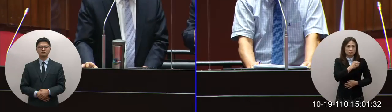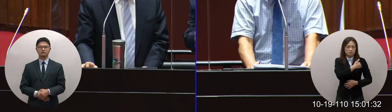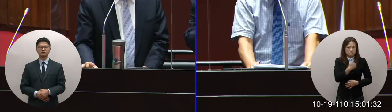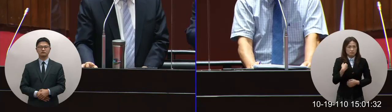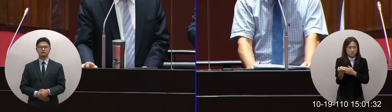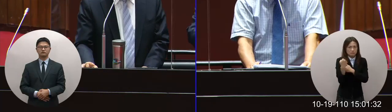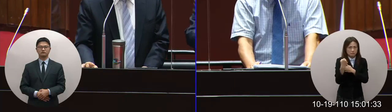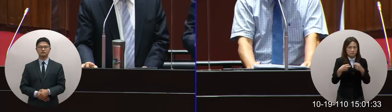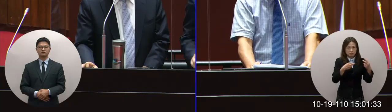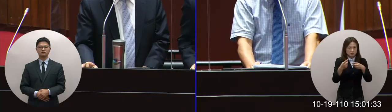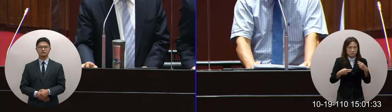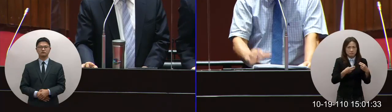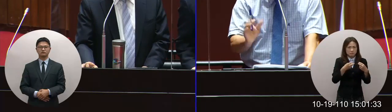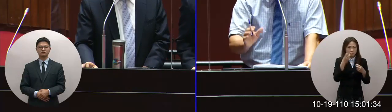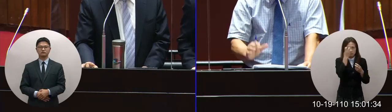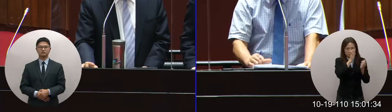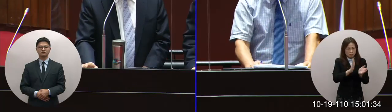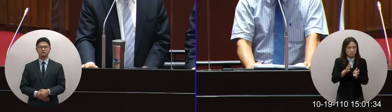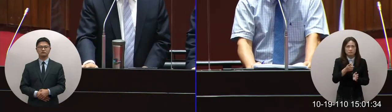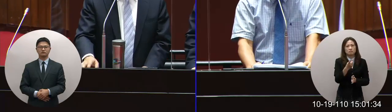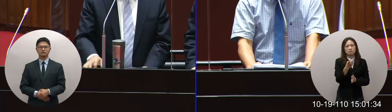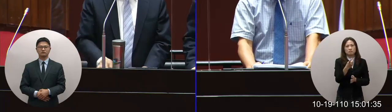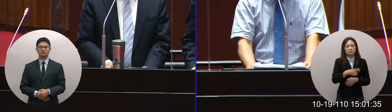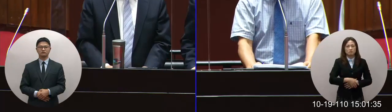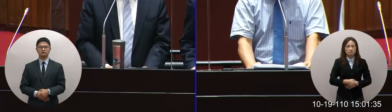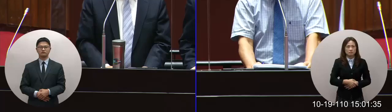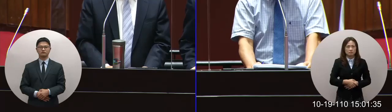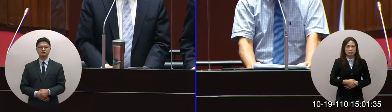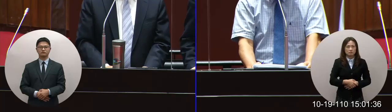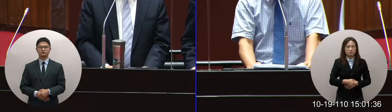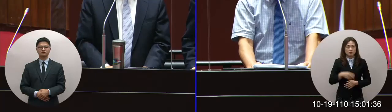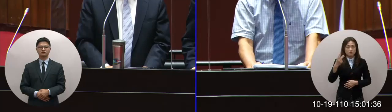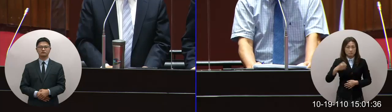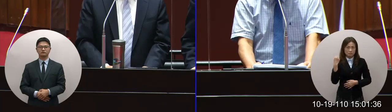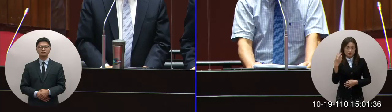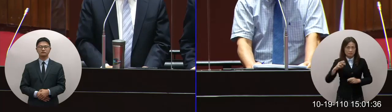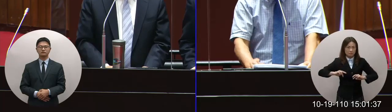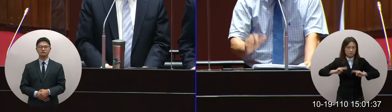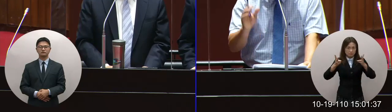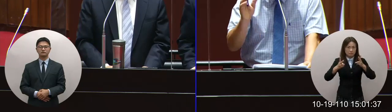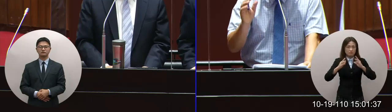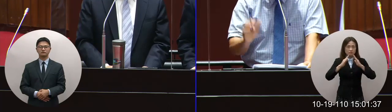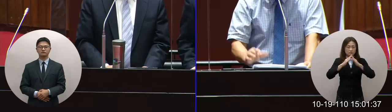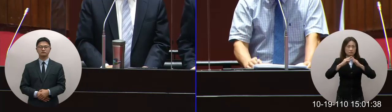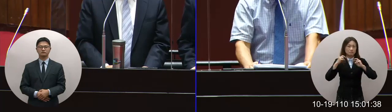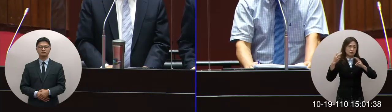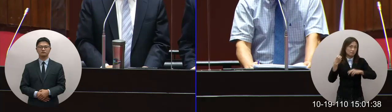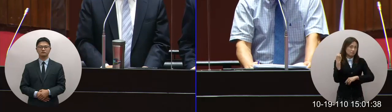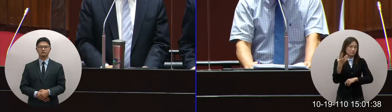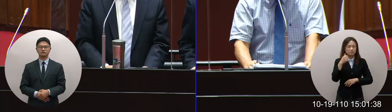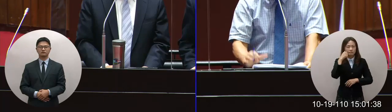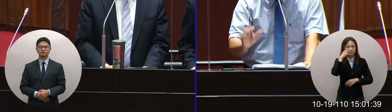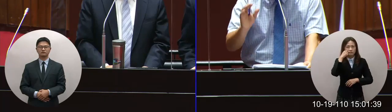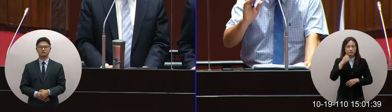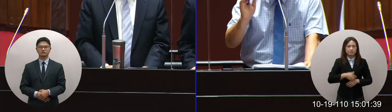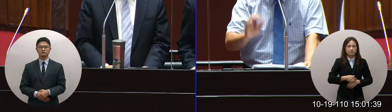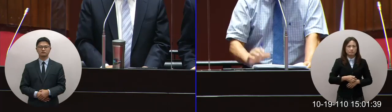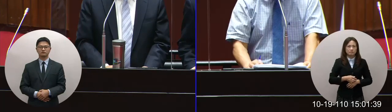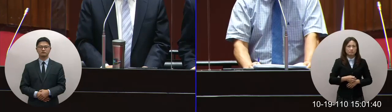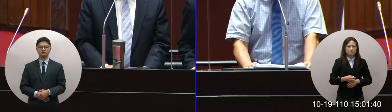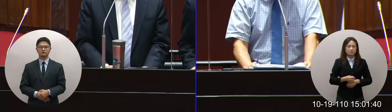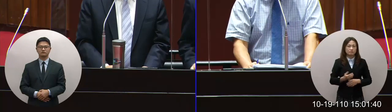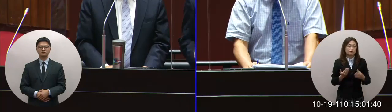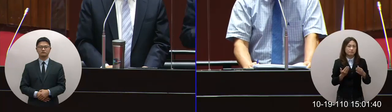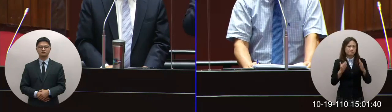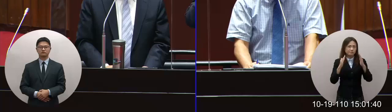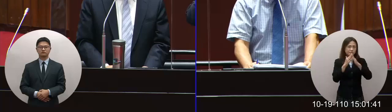来改善维护，也没有能力来重建或都更啊，复杂的产权问题哈、哦，住户哈、哦、